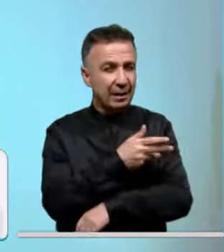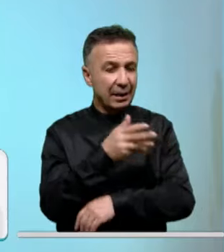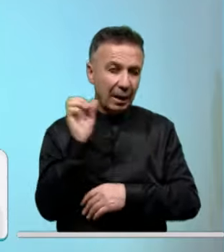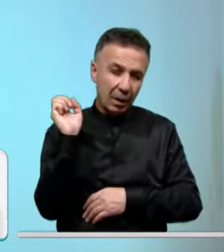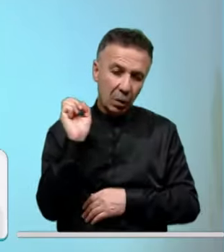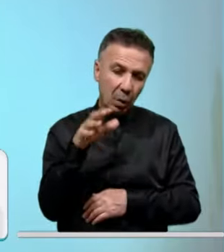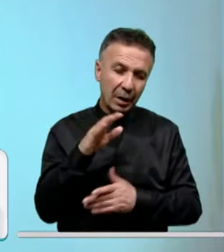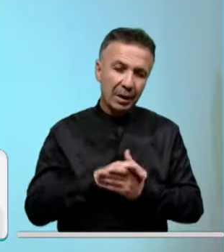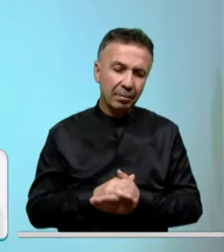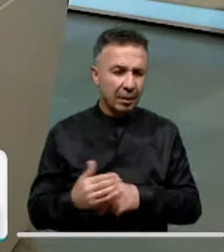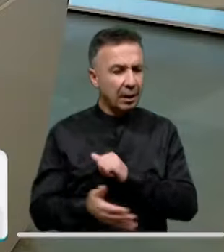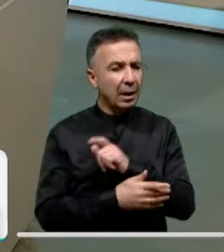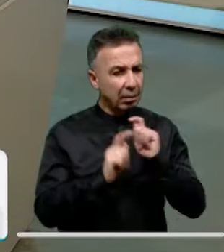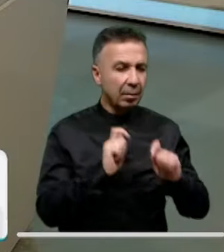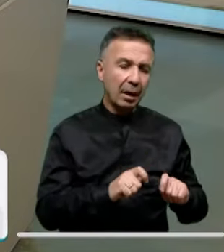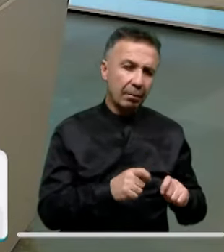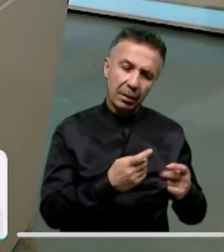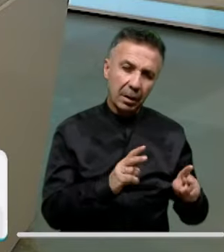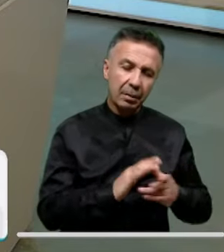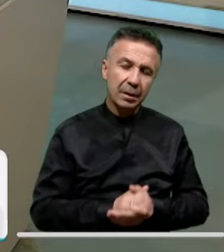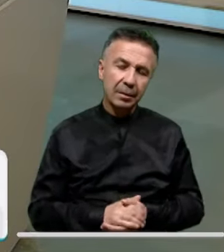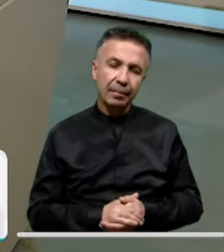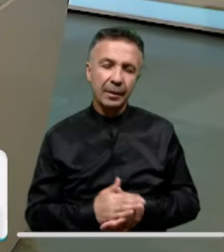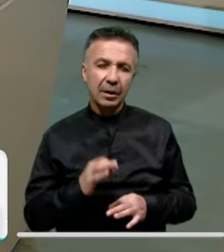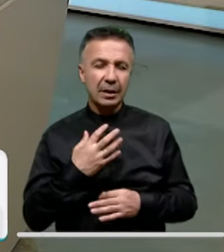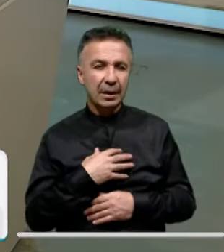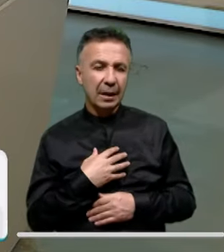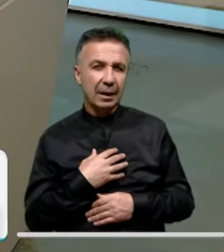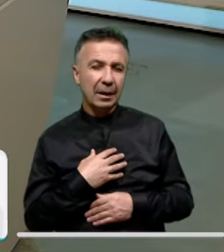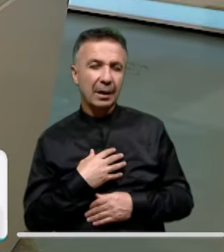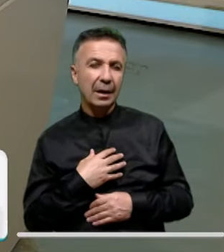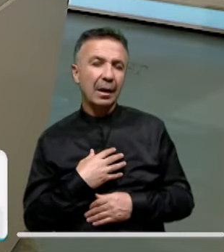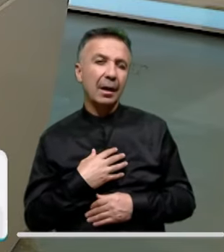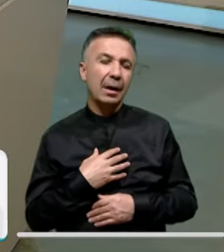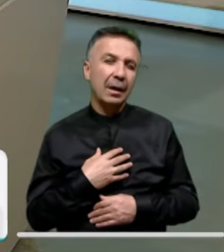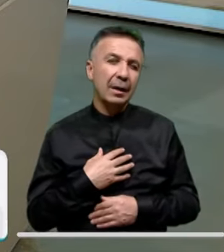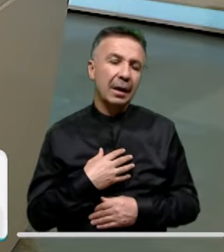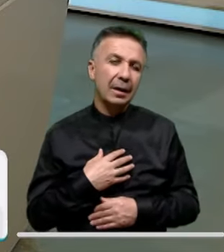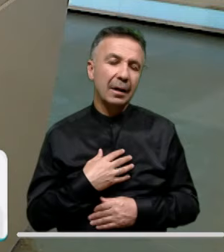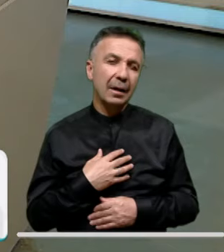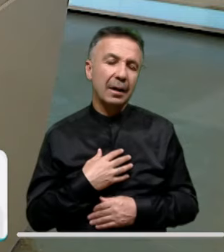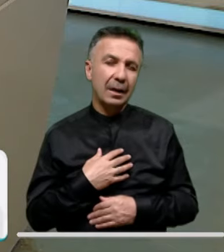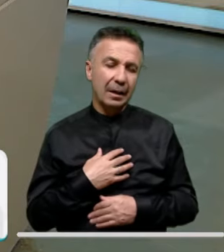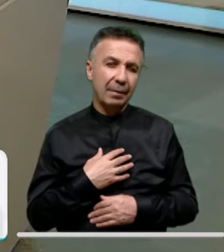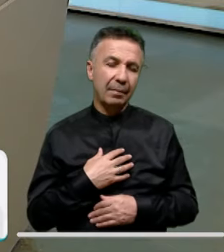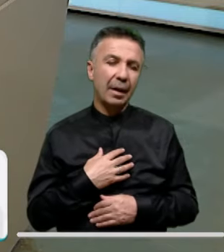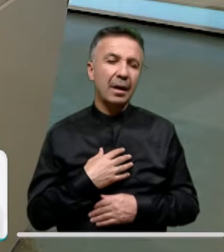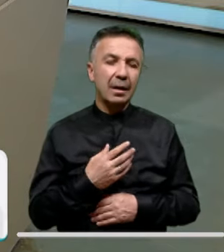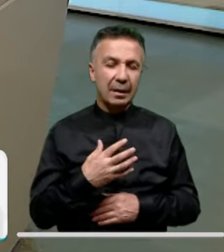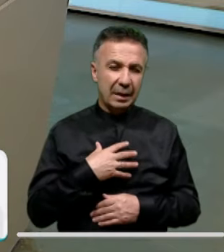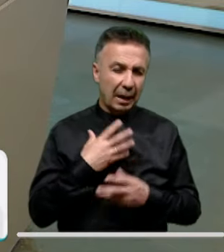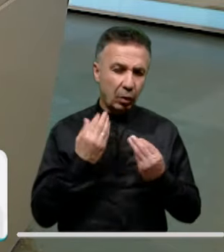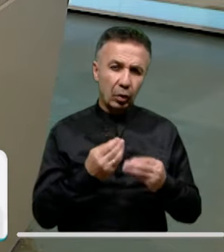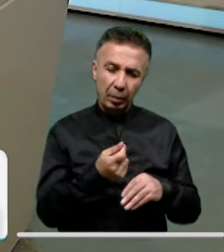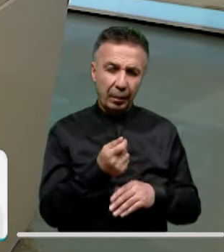hayır hasenat yapabilir mi? Ya yapabilirsiniz. Kişinin kendi mülkiyetinde olan, sahip olduğu bir paradan